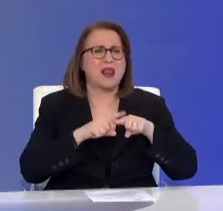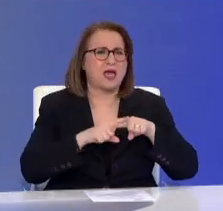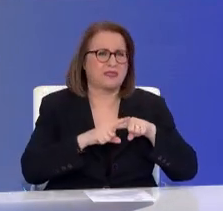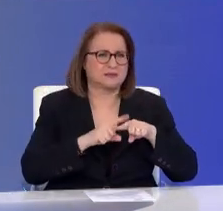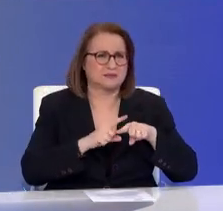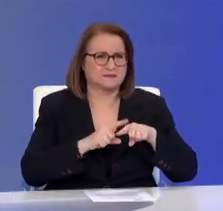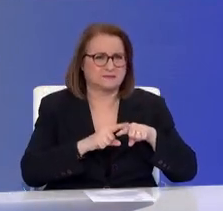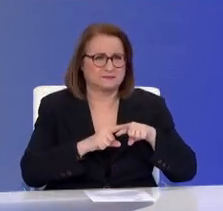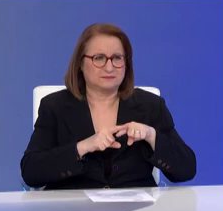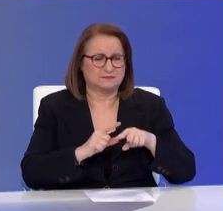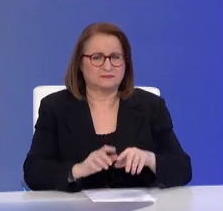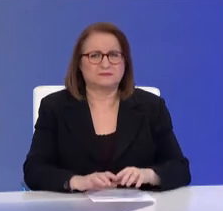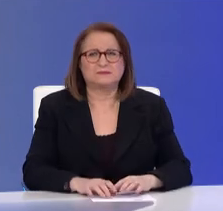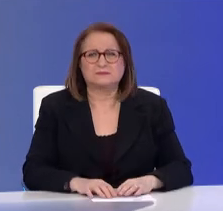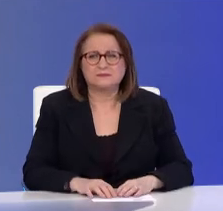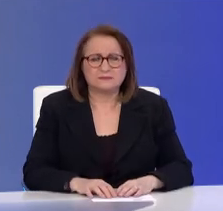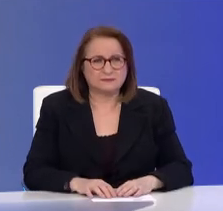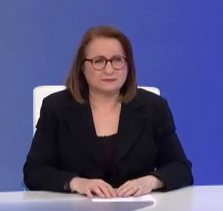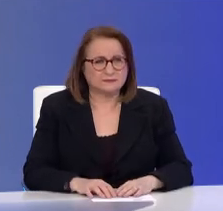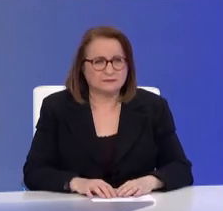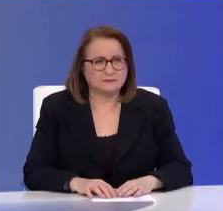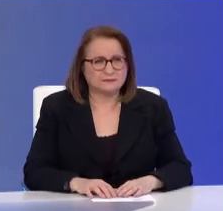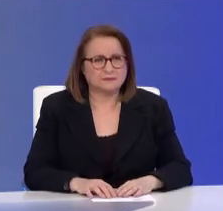προπάπους μου που υπήρξε